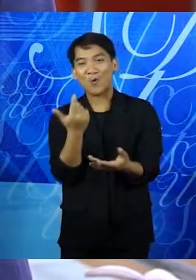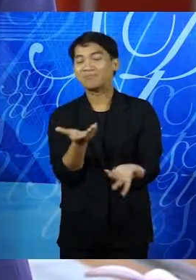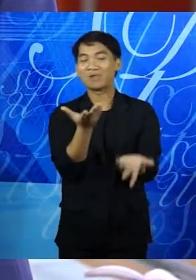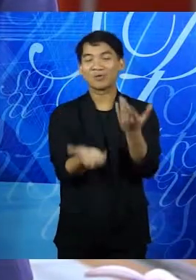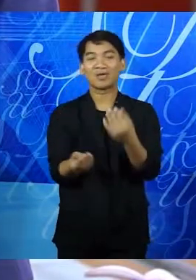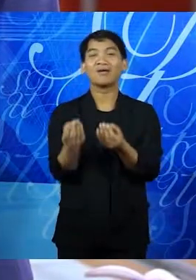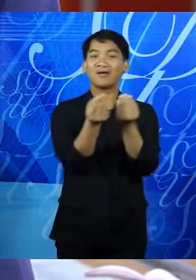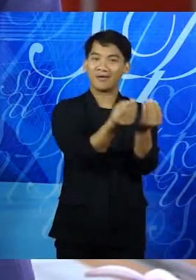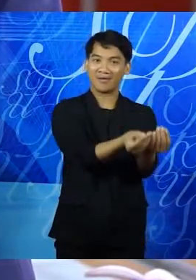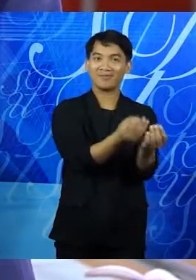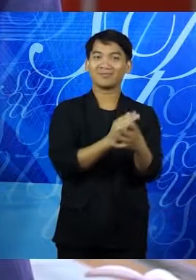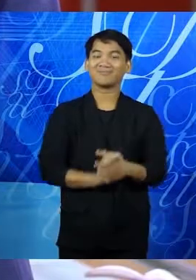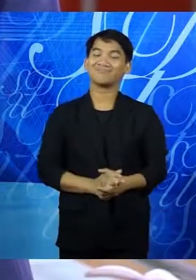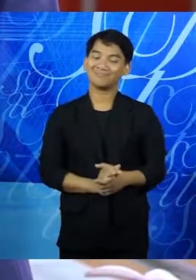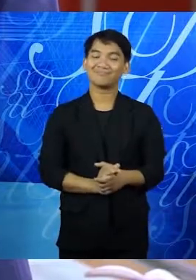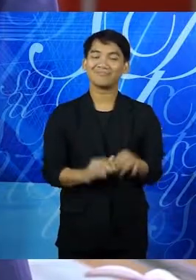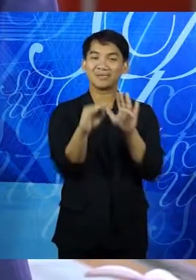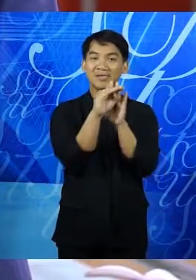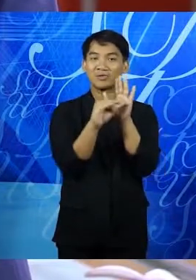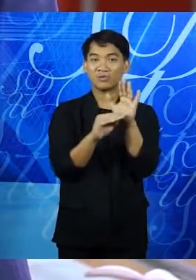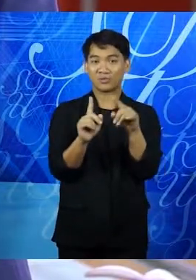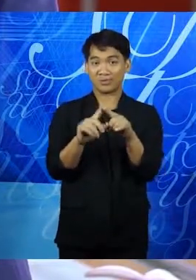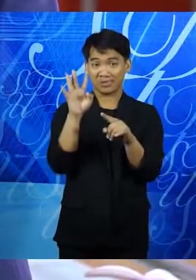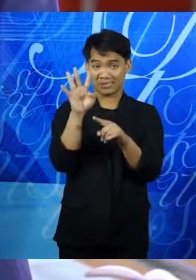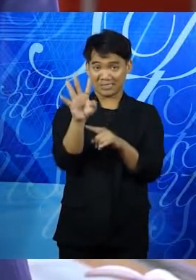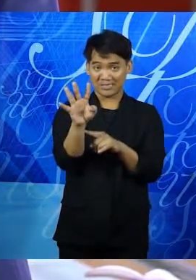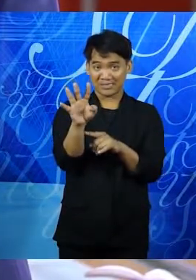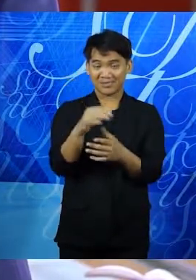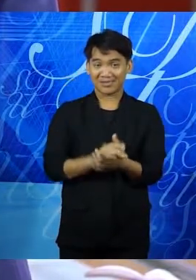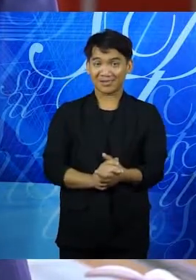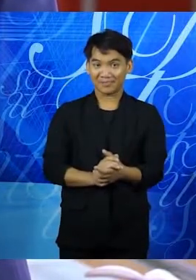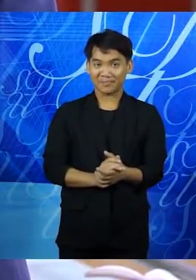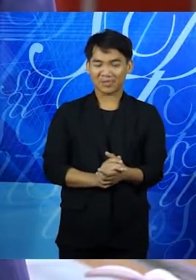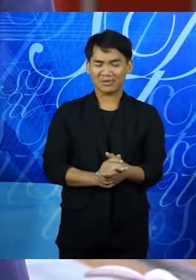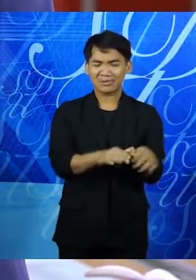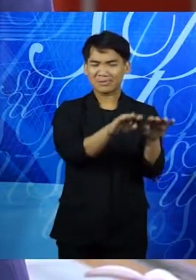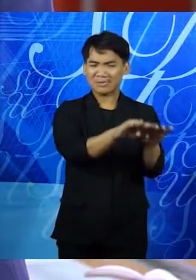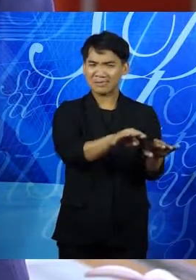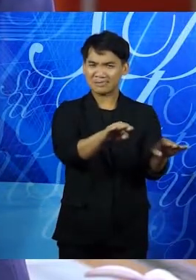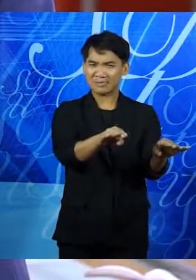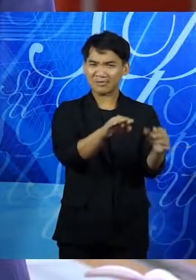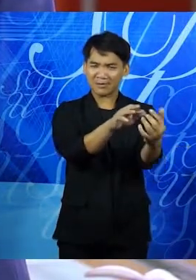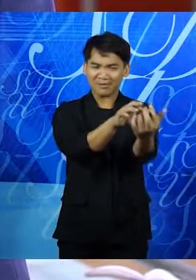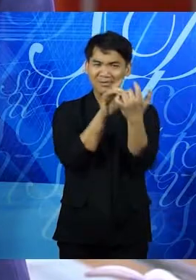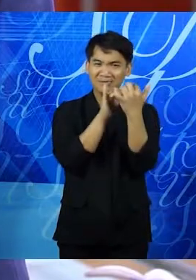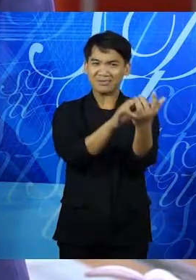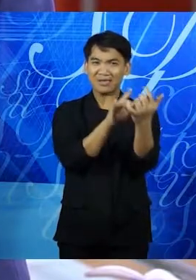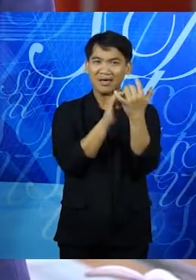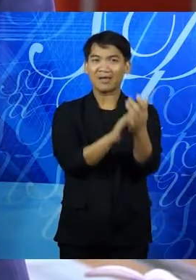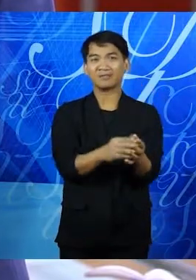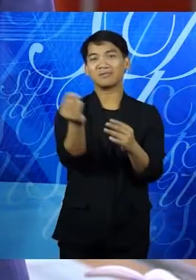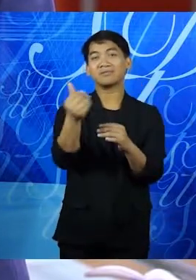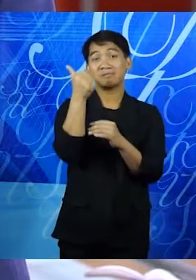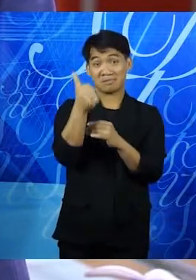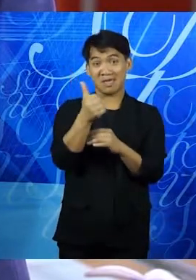องนะคะหลังจากในขั้นตอนที่4นี้แล้วเนี่ยนะคะเด็กก็จะเริ่มต้นมีการสื่อสารได้มากขึ้น